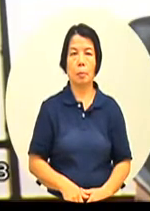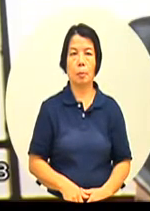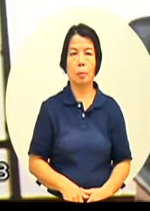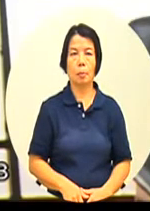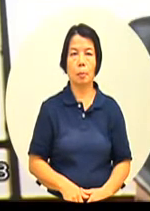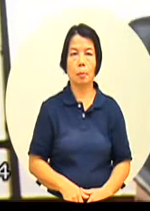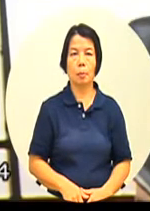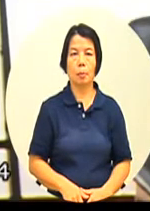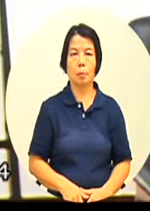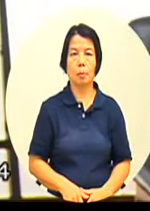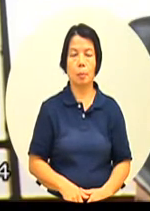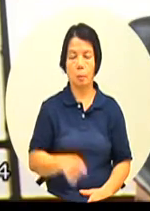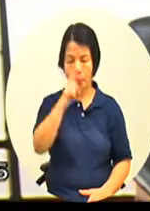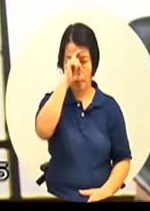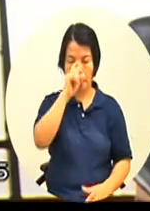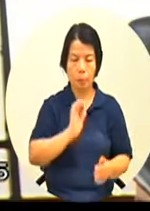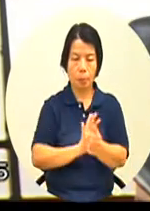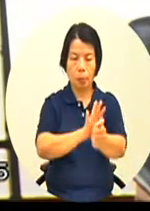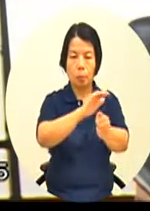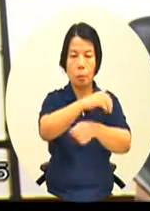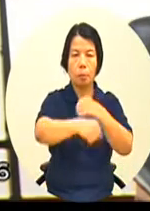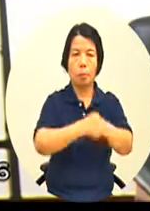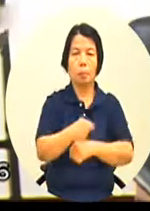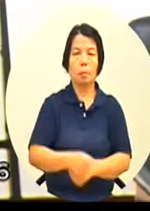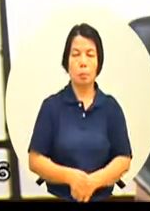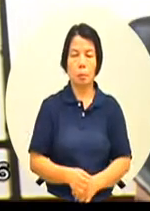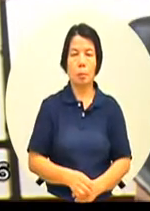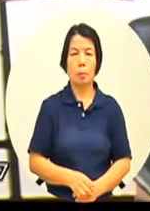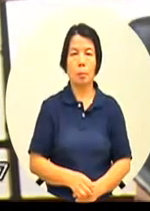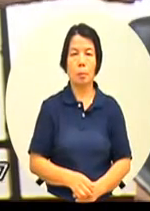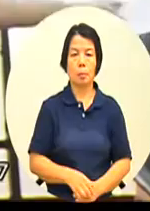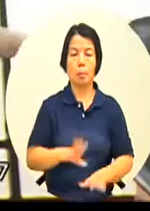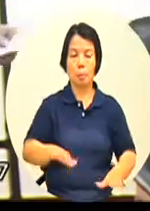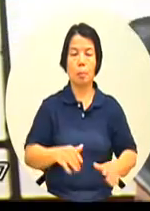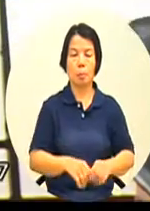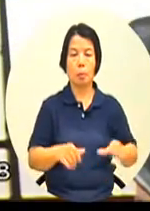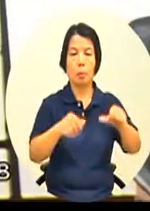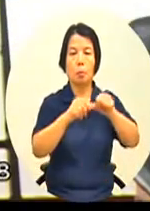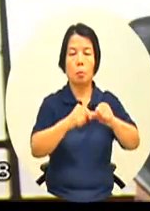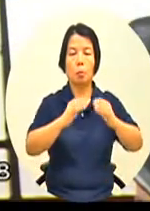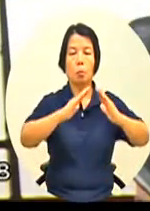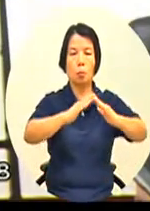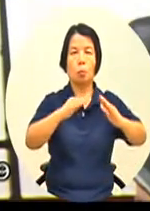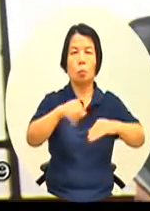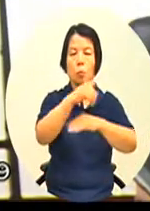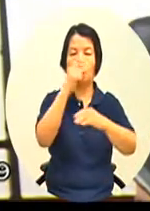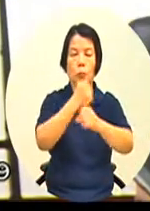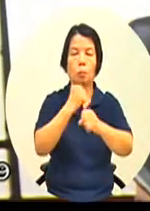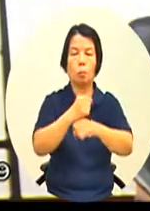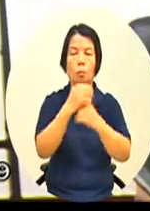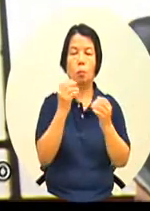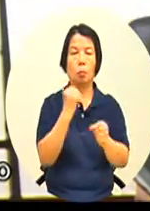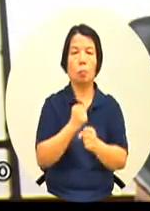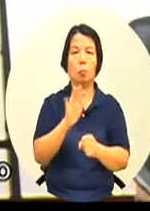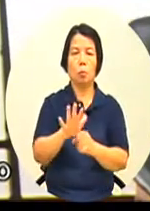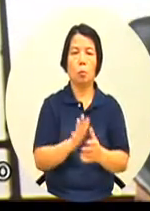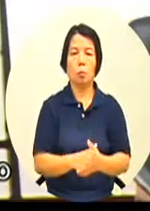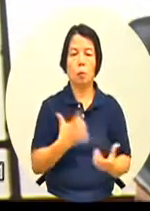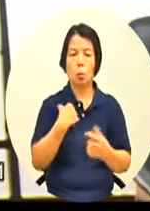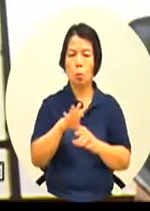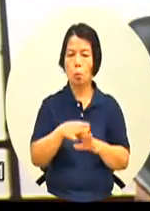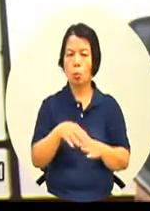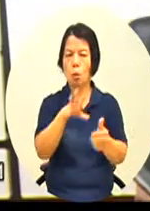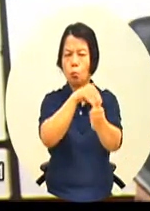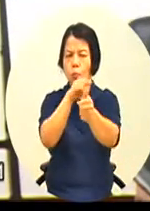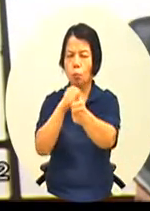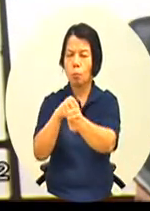我希望说，我们在推动，卖讲吼，让人感觉做卖五都拢在办。卖工作现在也有对白，然后把那么啊，我们持